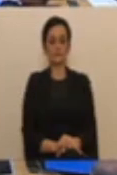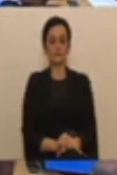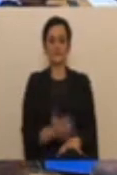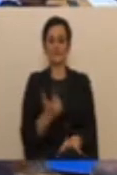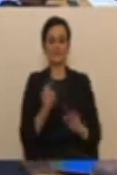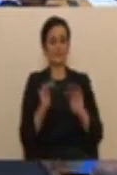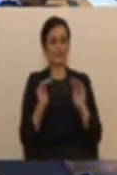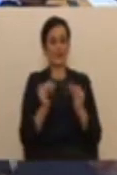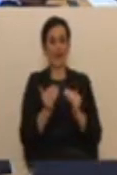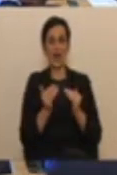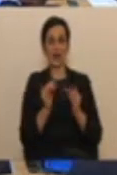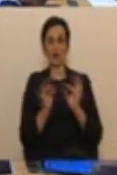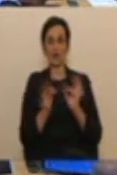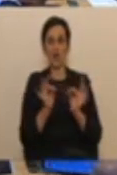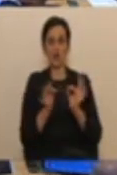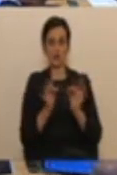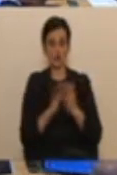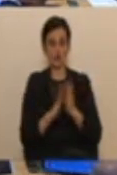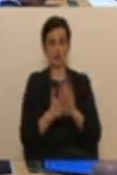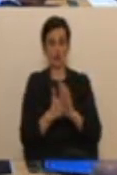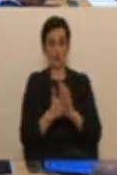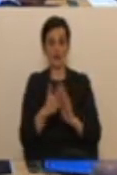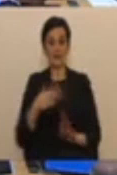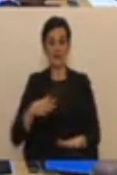მეტნაკლებად ნორმალური მდგომარეობა რომ იყოს საქართველოში,